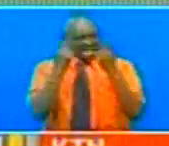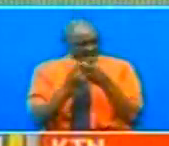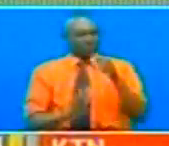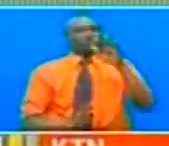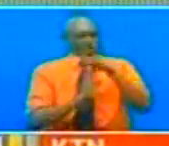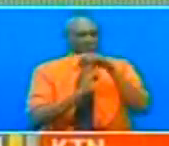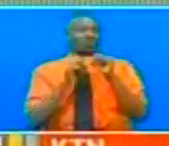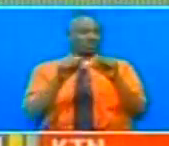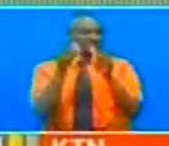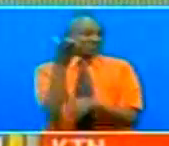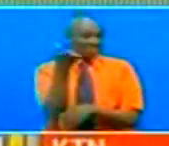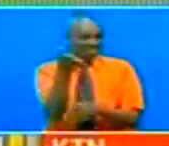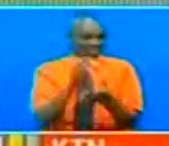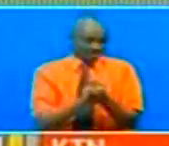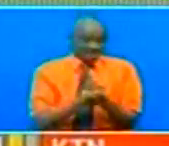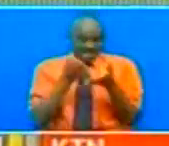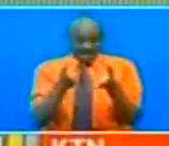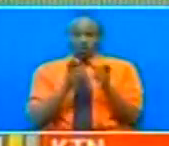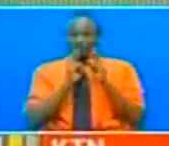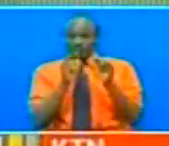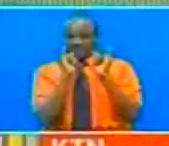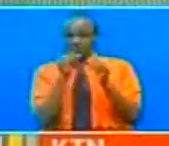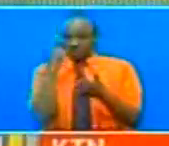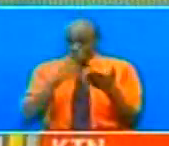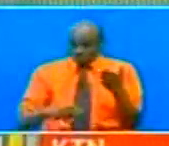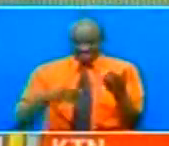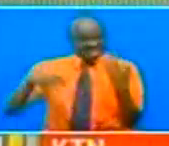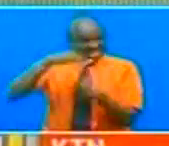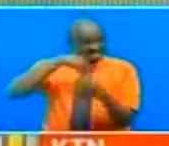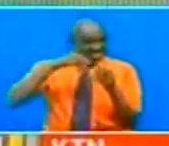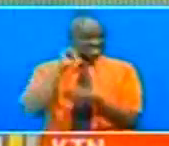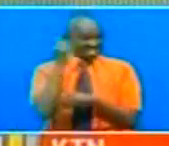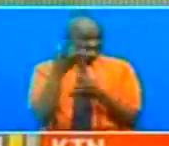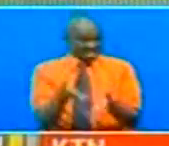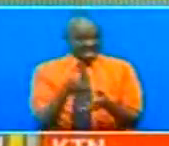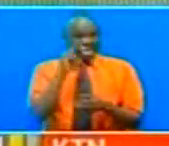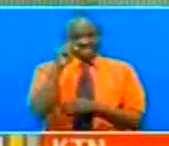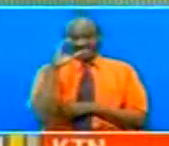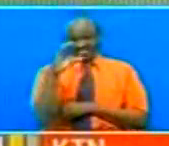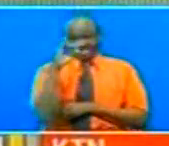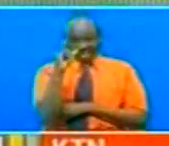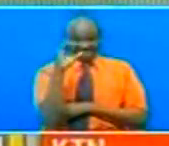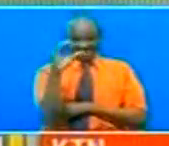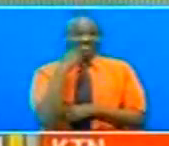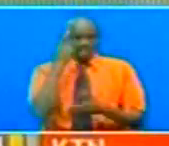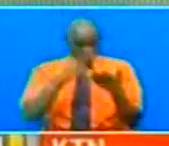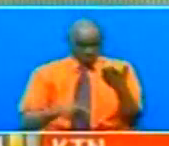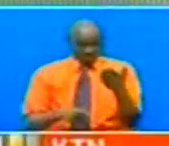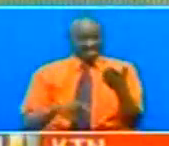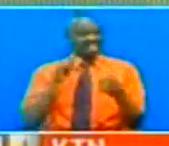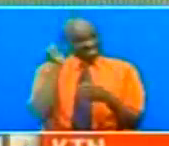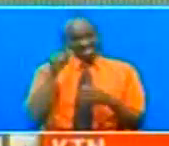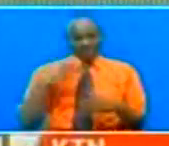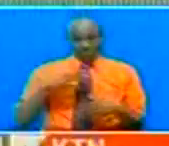ukiendelea kupaliliwa. Kwenye ripoti mpya kuhusu kiwango cha uwiano nchini, tume ya NCIC sasa imetoa wito kwa